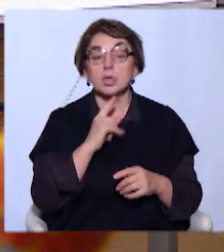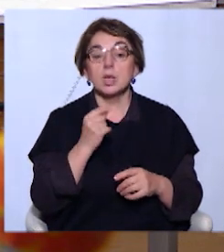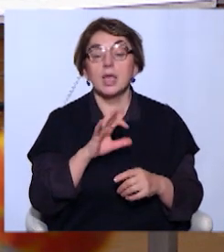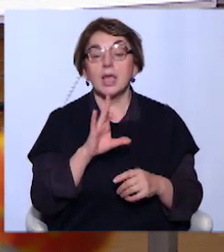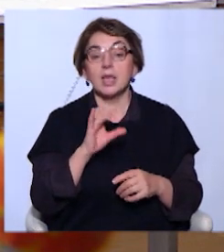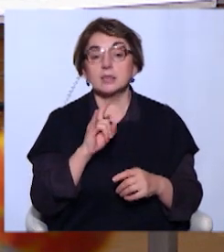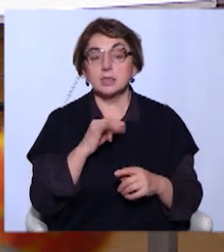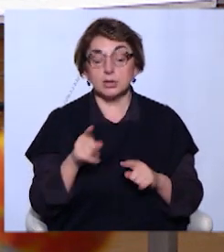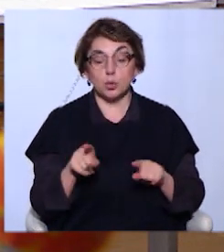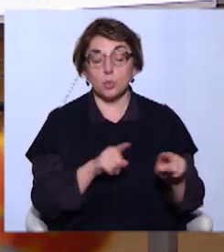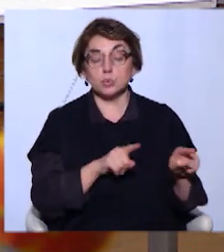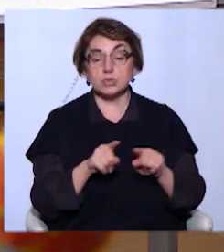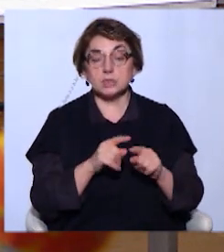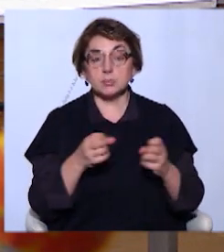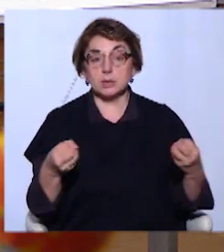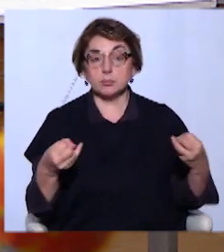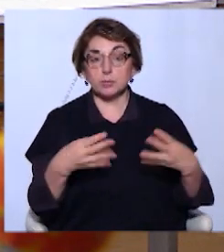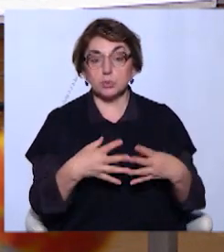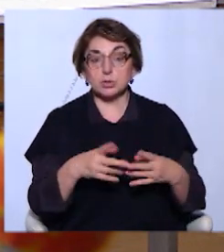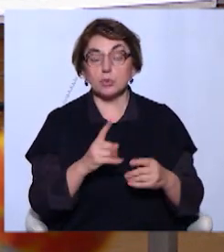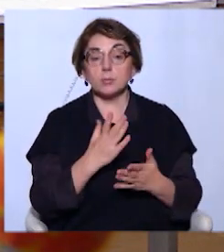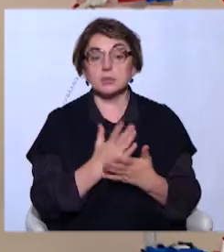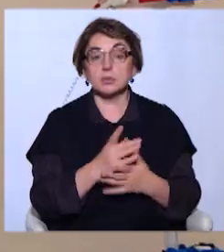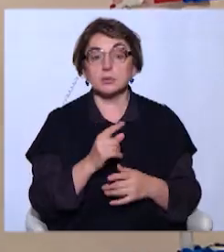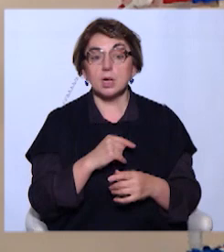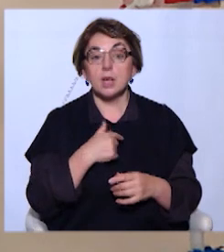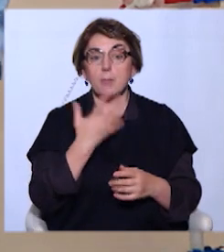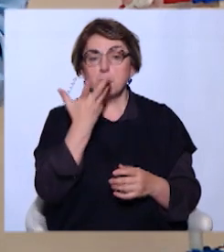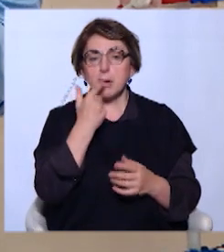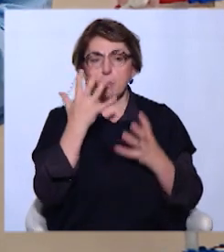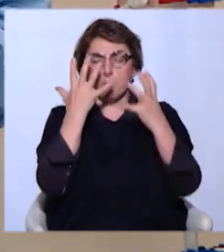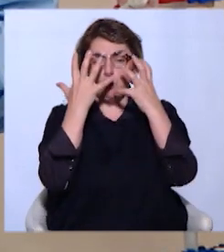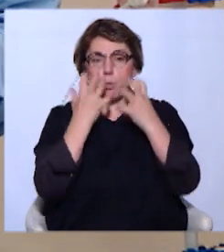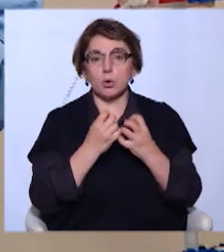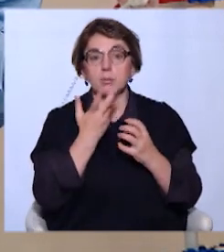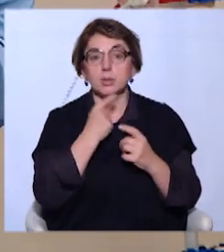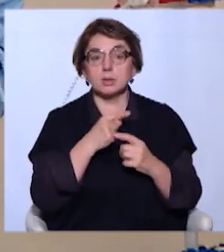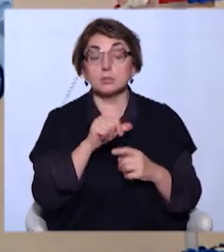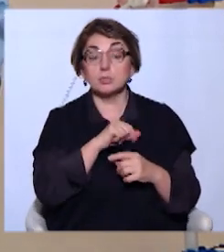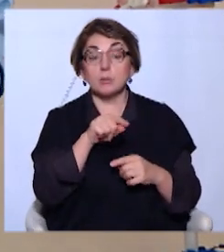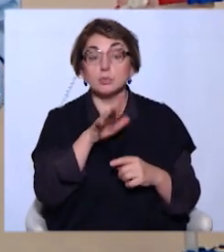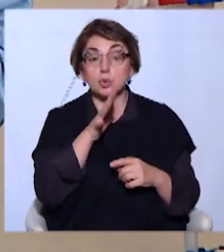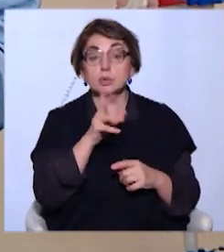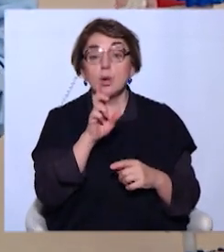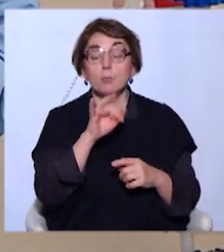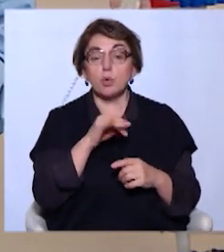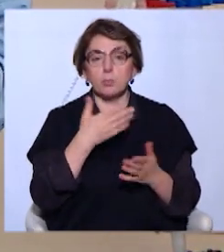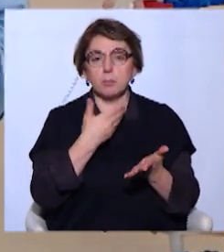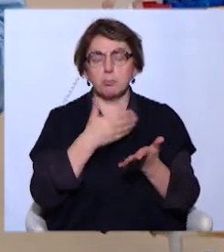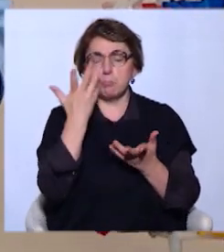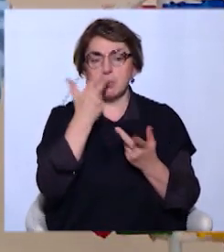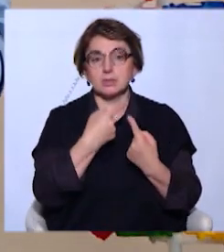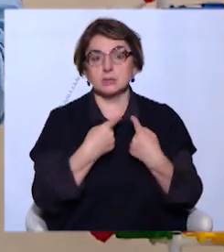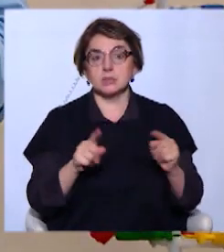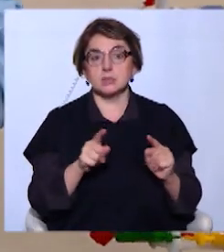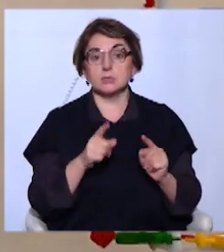ბრომთან. როდესაც მაგალითად ეთილენი ურთიერთქმედებს ბრომთან, რომელიც არის მურა წითელი შეფერილობის, ბრომი უფერულდება, რაც